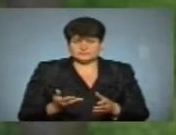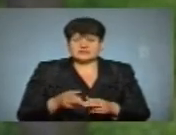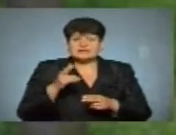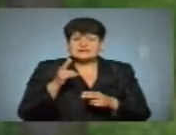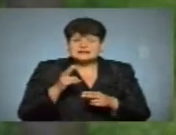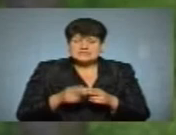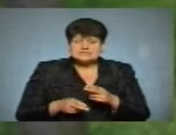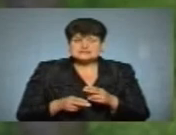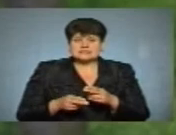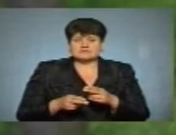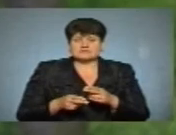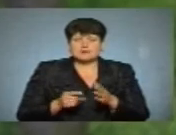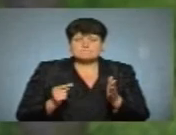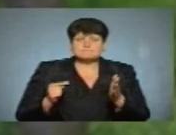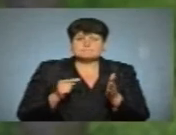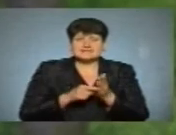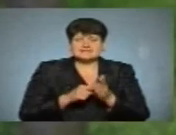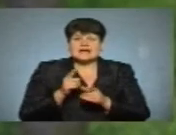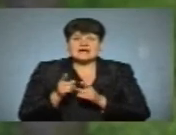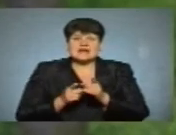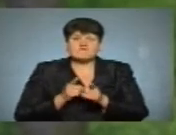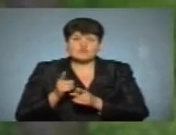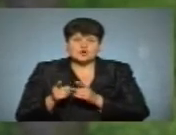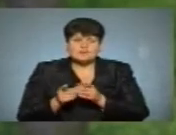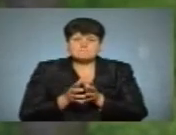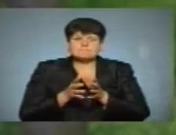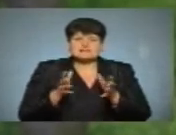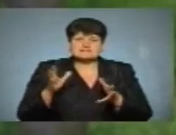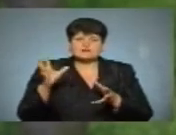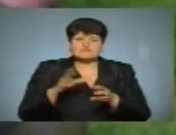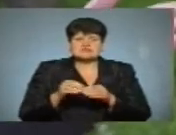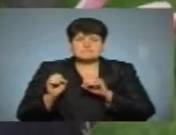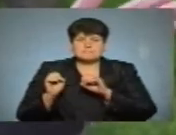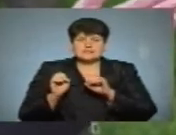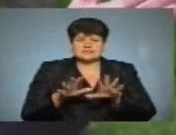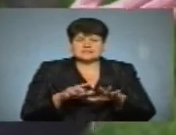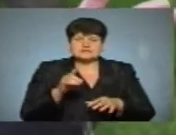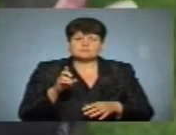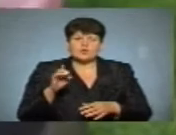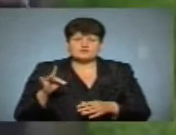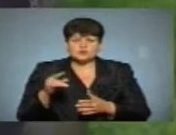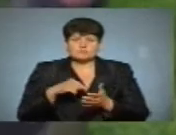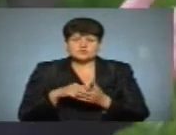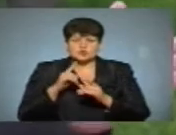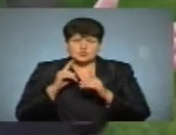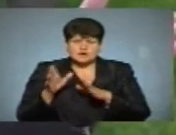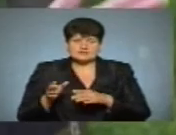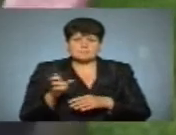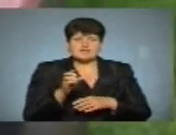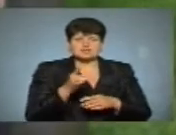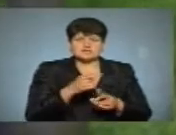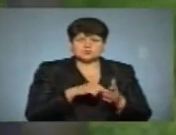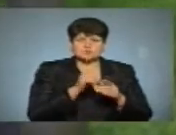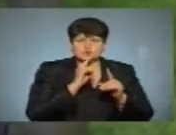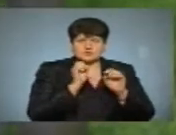кінцева мета реформи – максимально все передати в Зборівську міську раду, в Бережанську міську